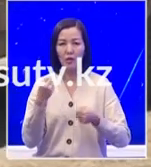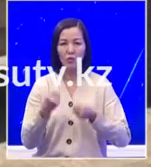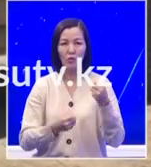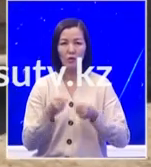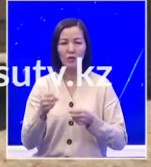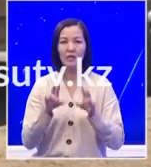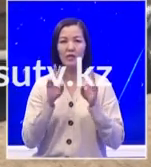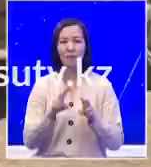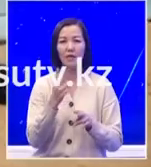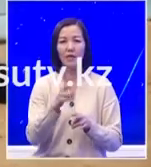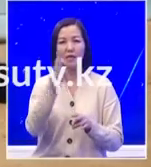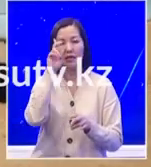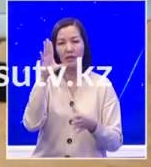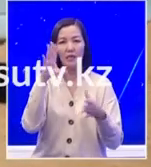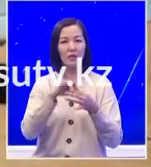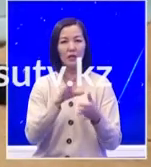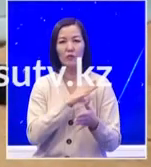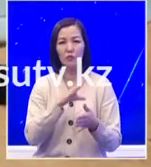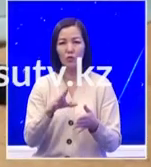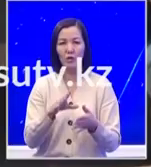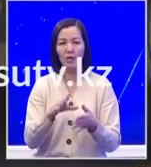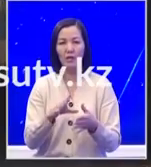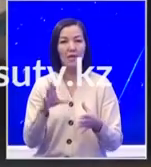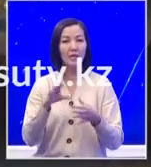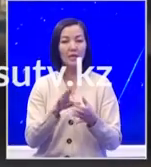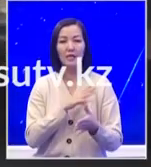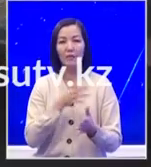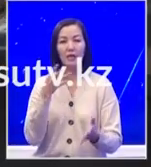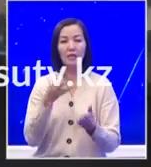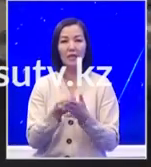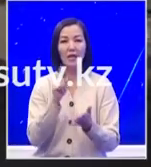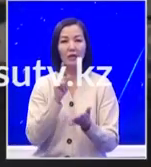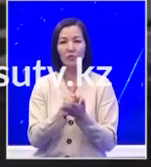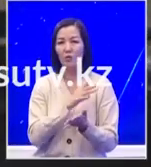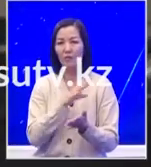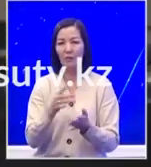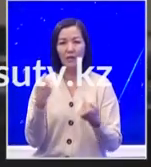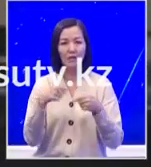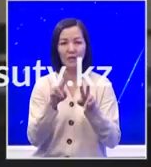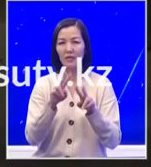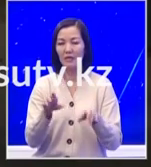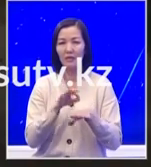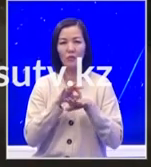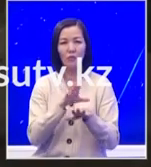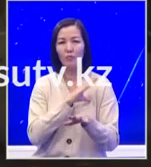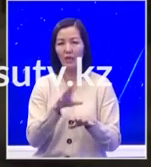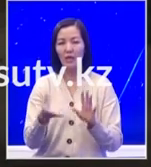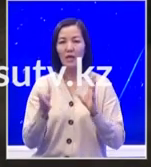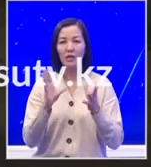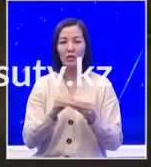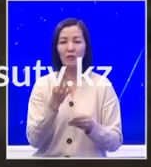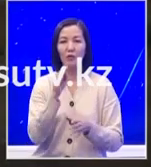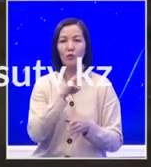Демек, көлік екі елде де тіркеуде жоқ. Ел ішінде олар тіркелмеген, салық төлемеген, техникалық тексерістен өтпеген. Жалпы